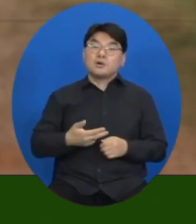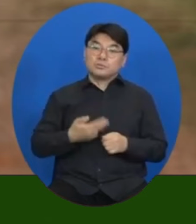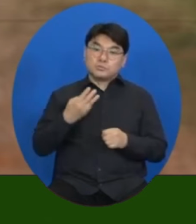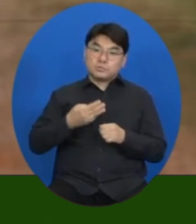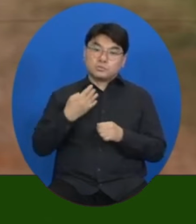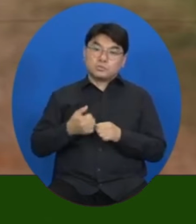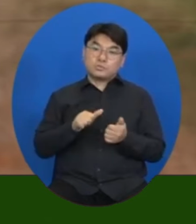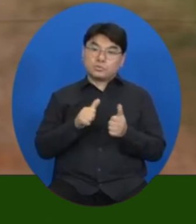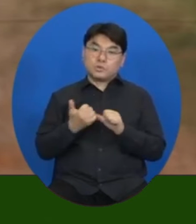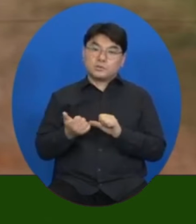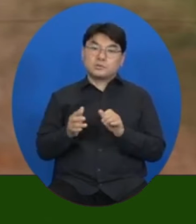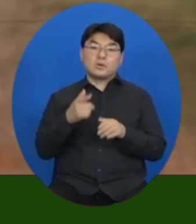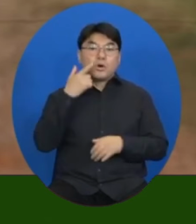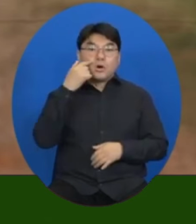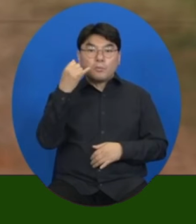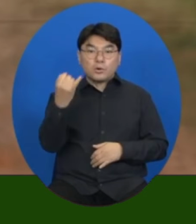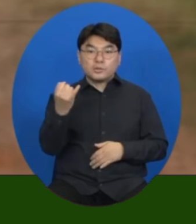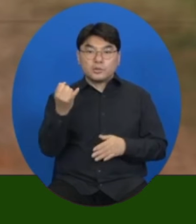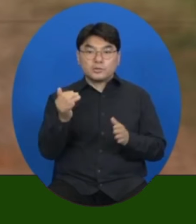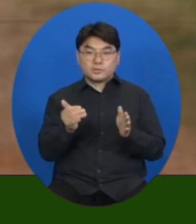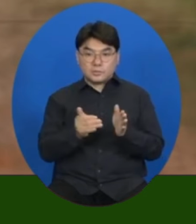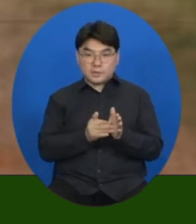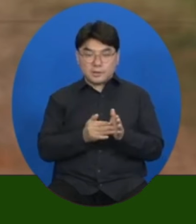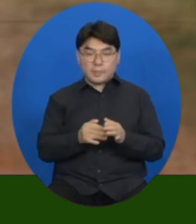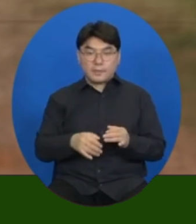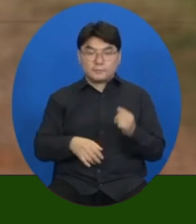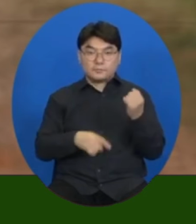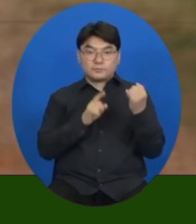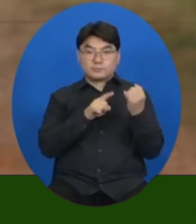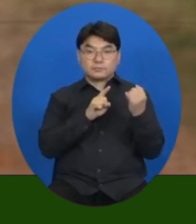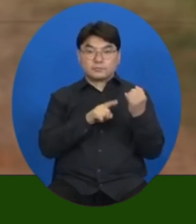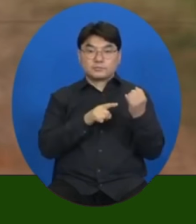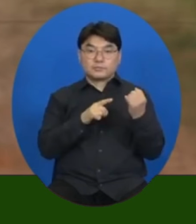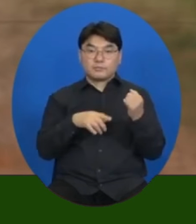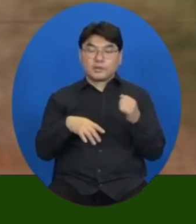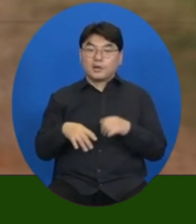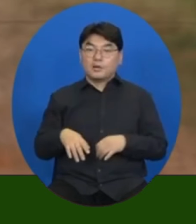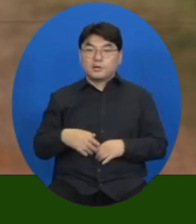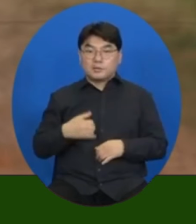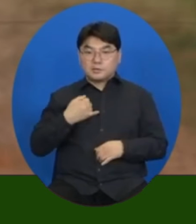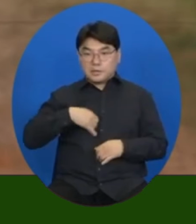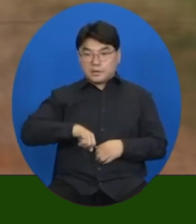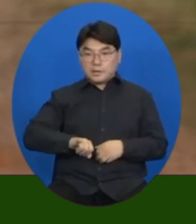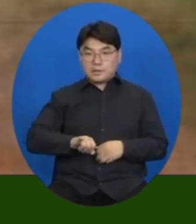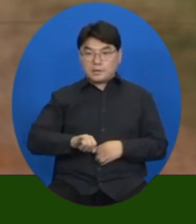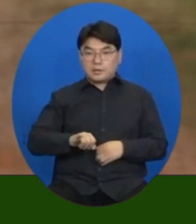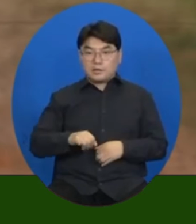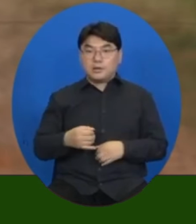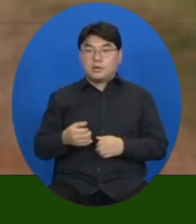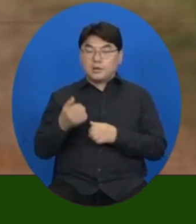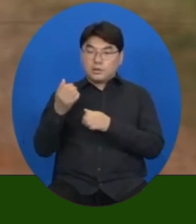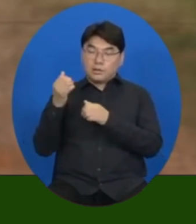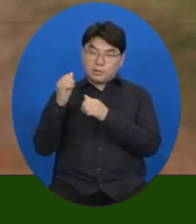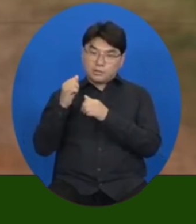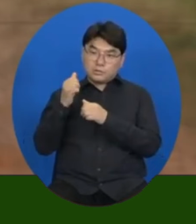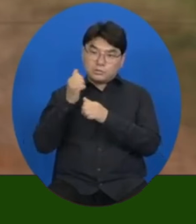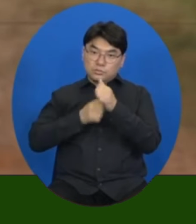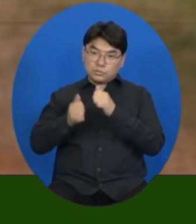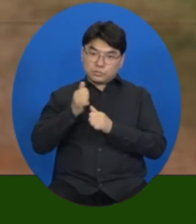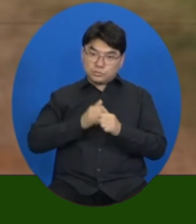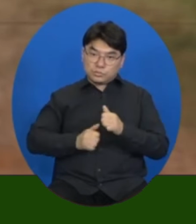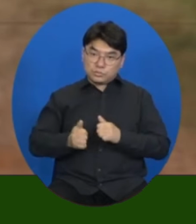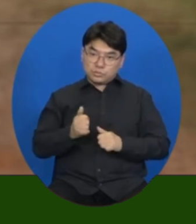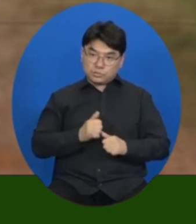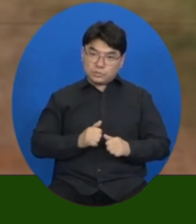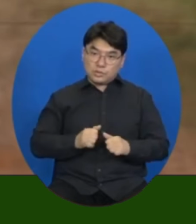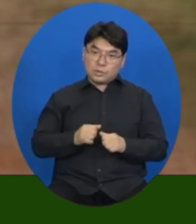이드의 어머니는 그녀에게 다른 어떤 유산을 물려주지 못했습니다 보유지